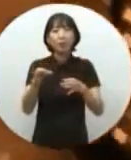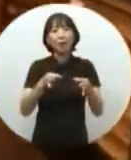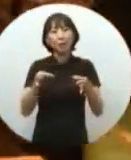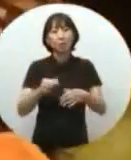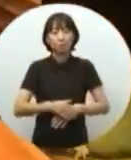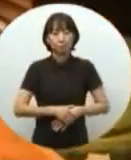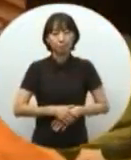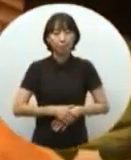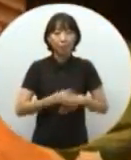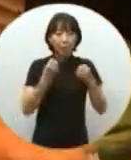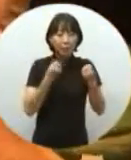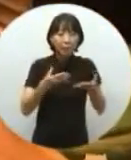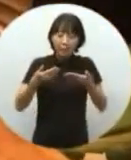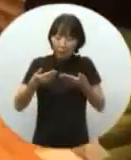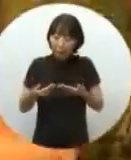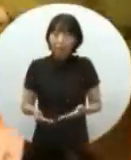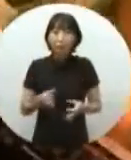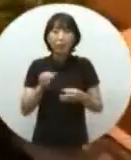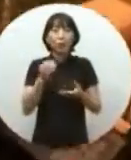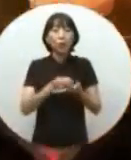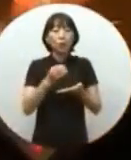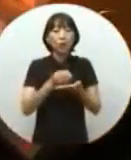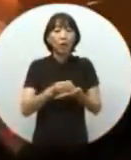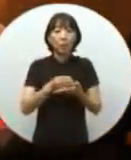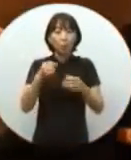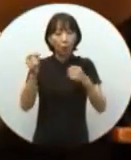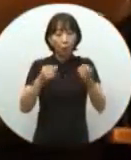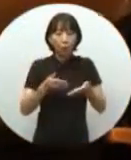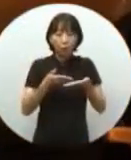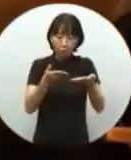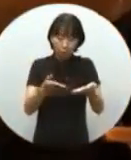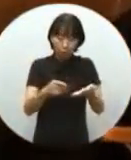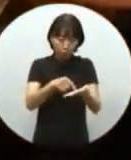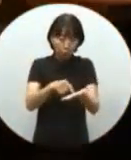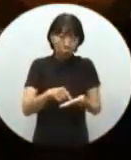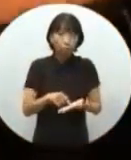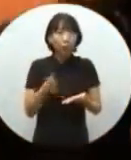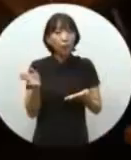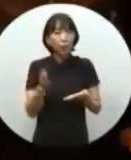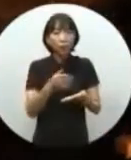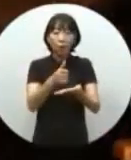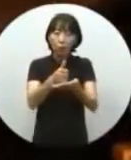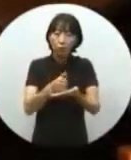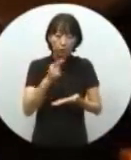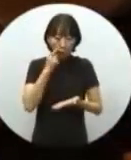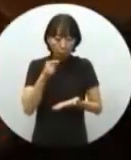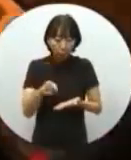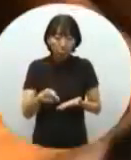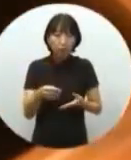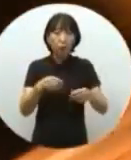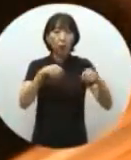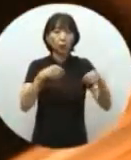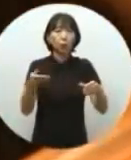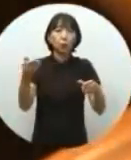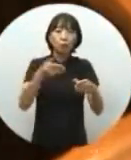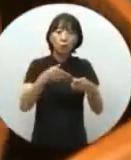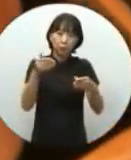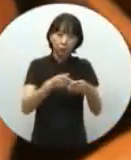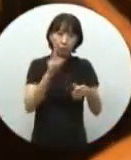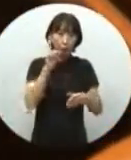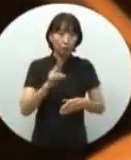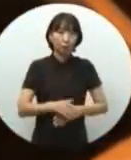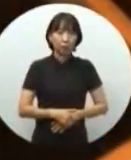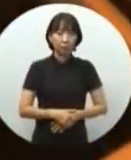新鮮で安全なお茶を提供するために、注文を受けてからお客さんの前で袋詰めするそうです。